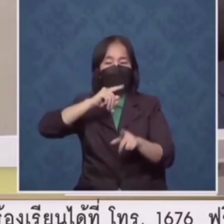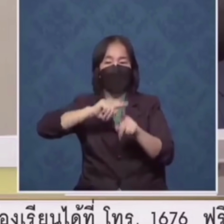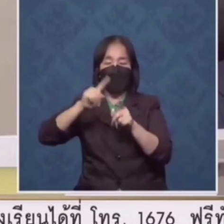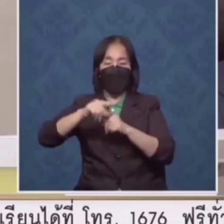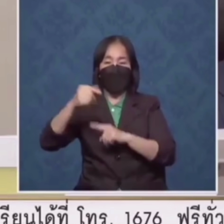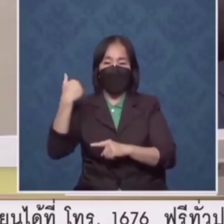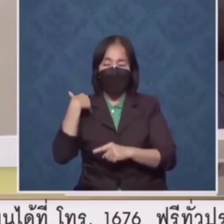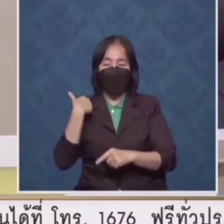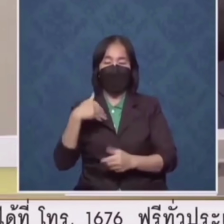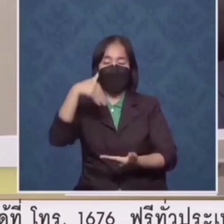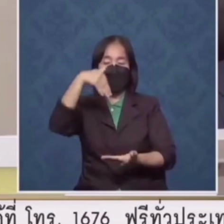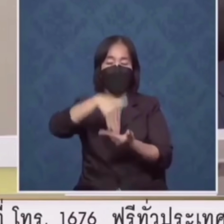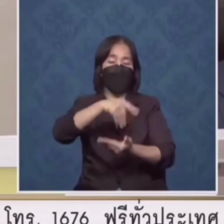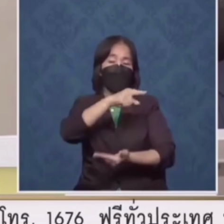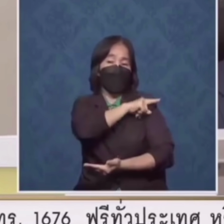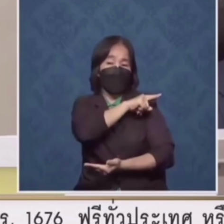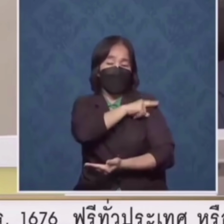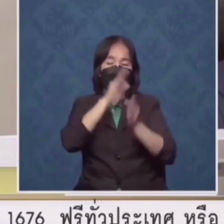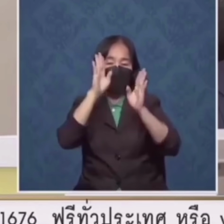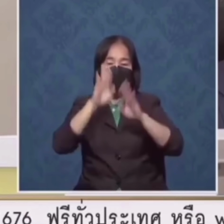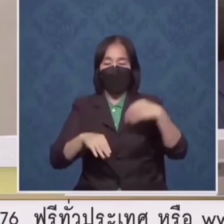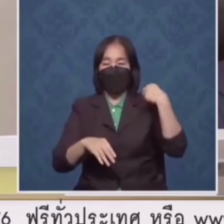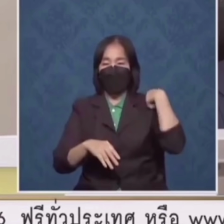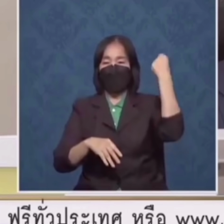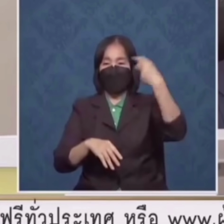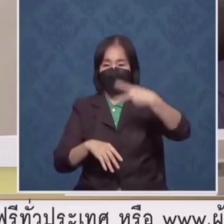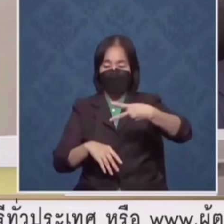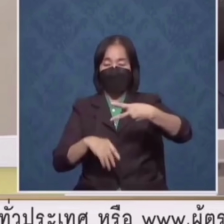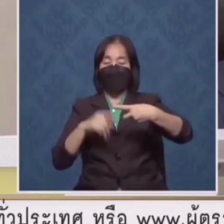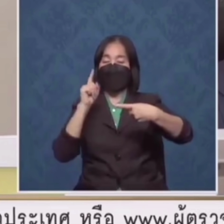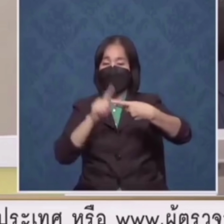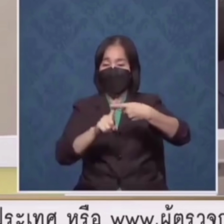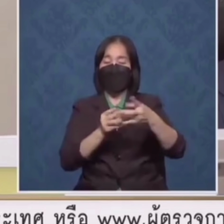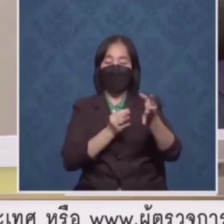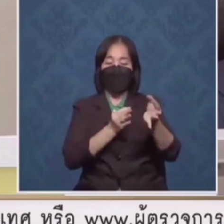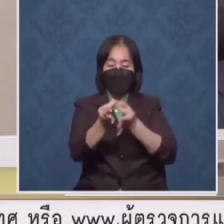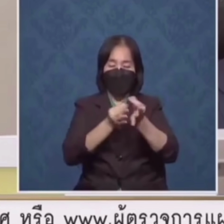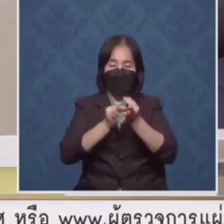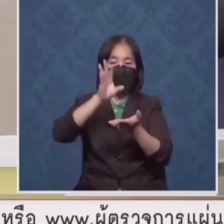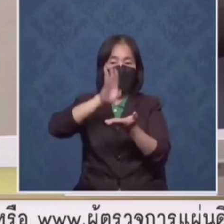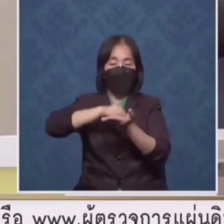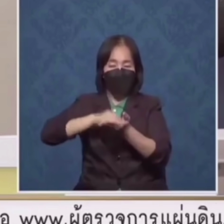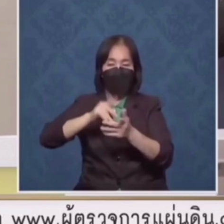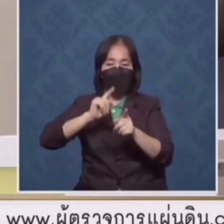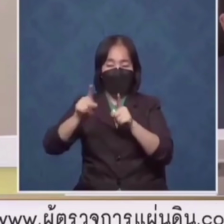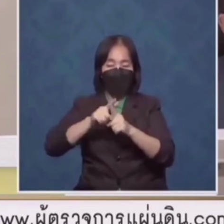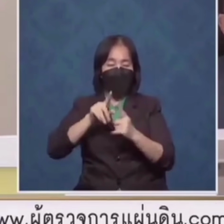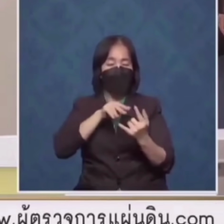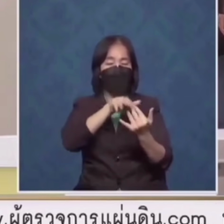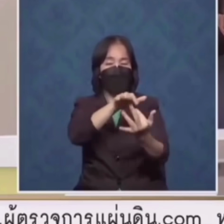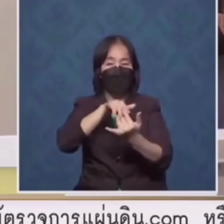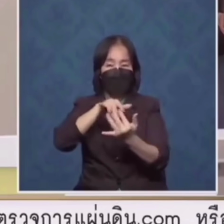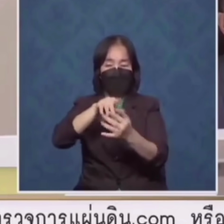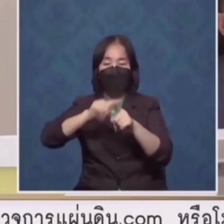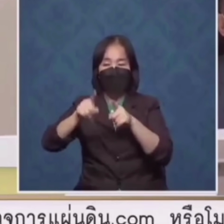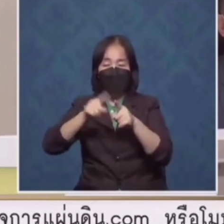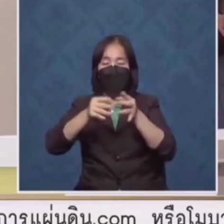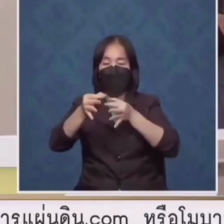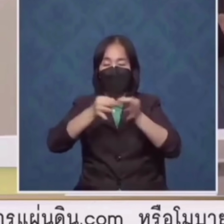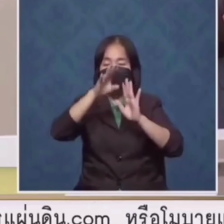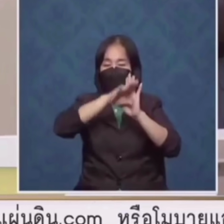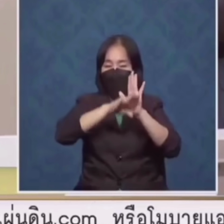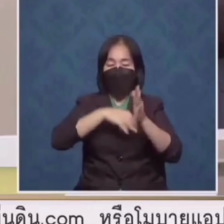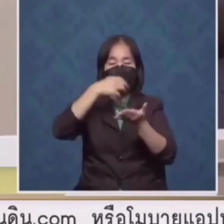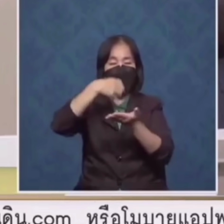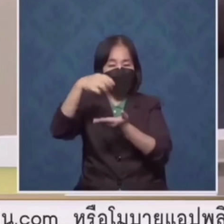การดำเนินการก็มีใน2ลักษณะก็คือชี้แจงข้อมูลนะครับสู่สาธารณชนตามช่องทางต่างๆข้อมูลที่ถูกต้อง